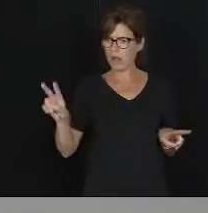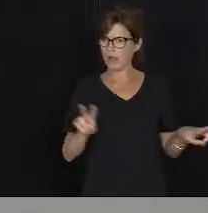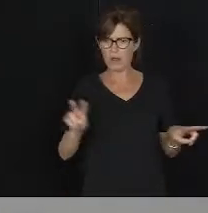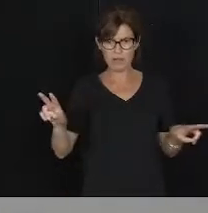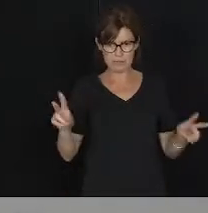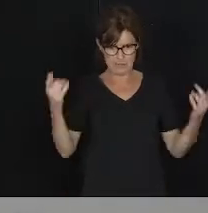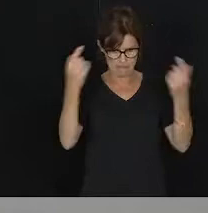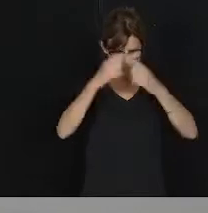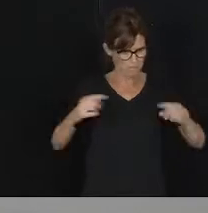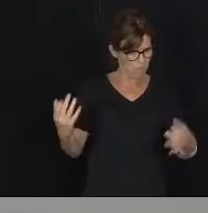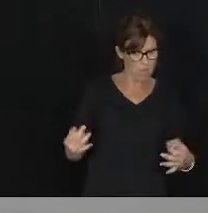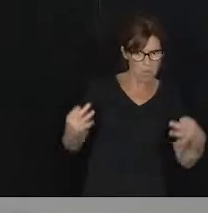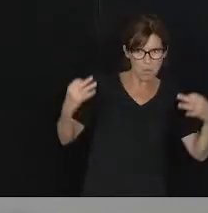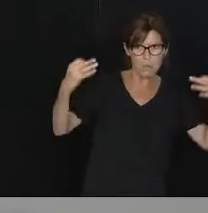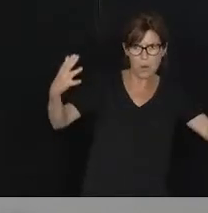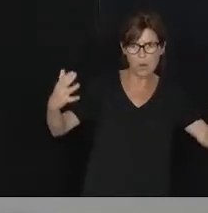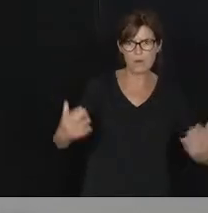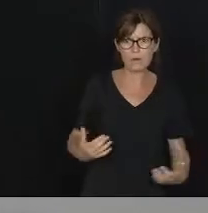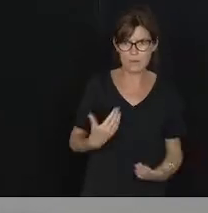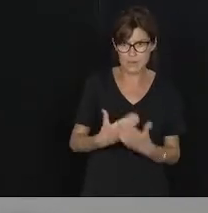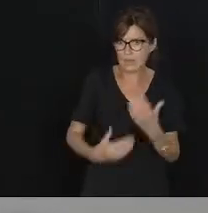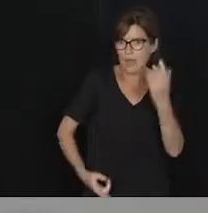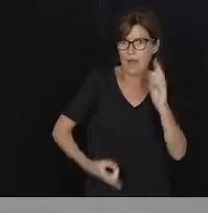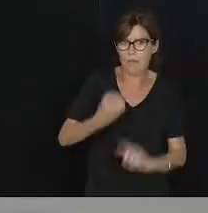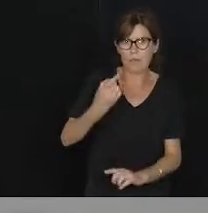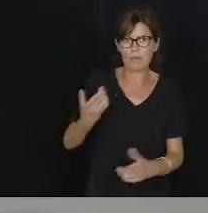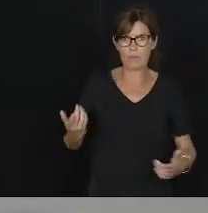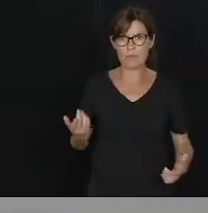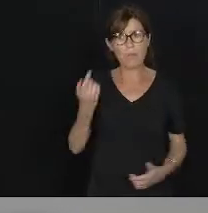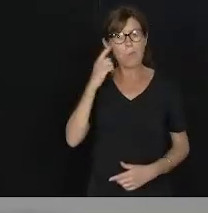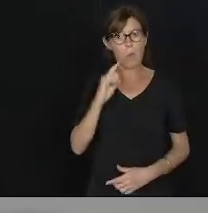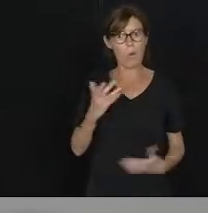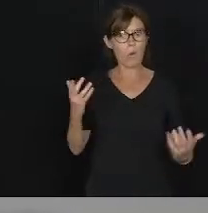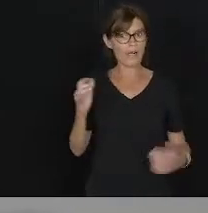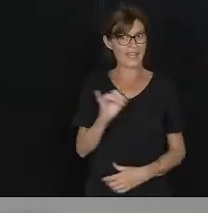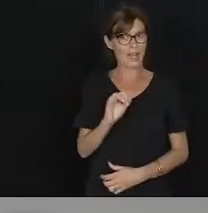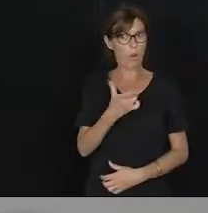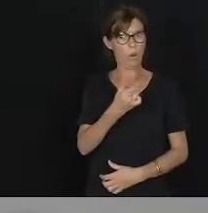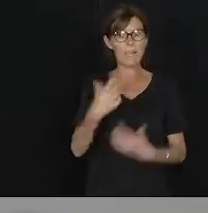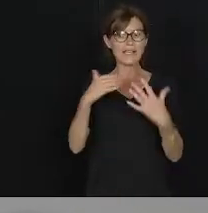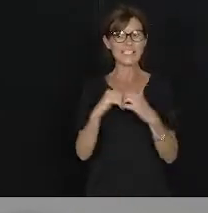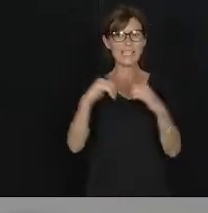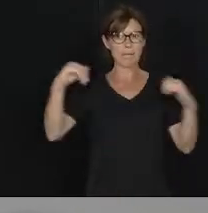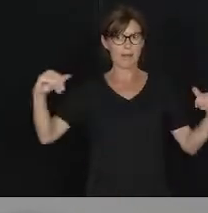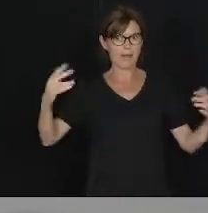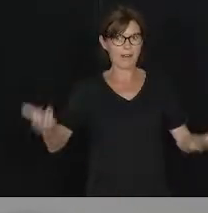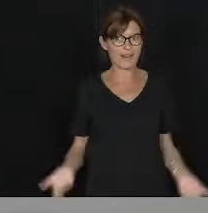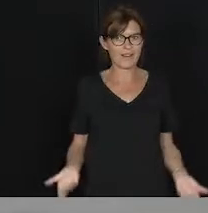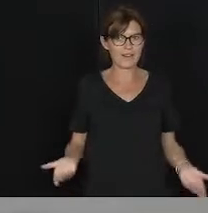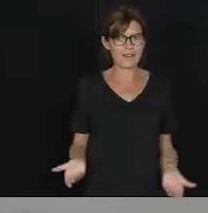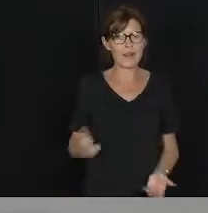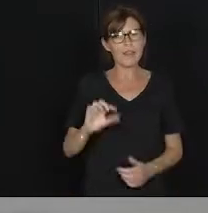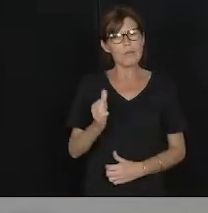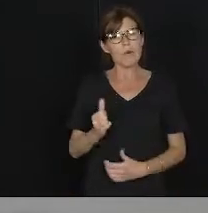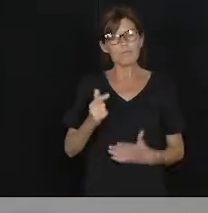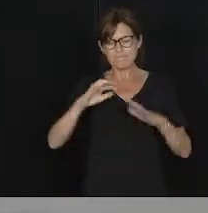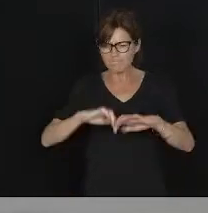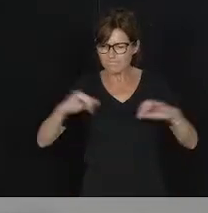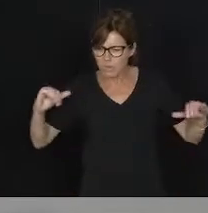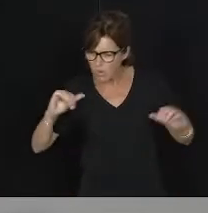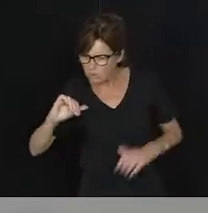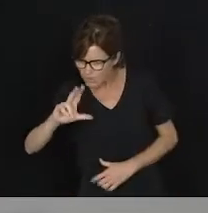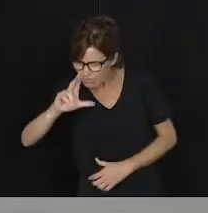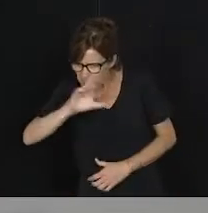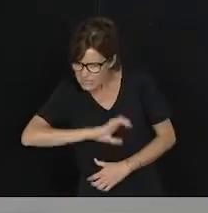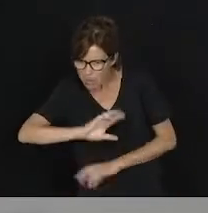arrière devient peu à peu un enjeu absolument crucial pour les couples séparés. Et pour comprendre cet enjeu, il faut s'arrêter tout d'abord sur la